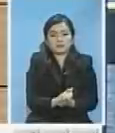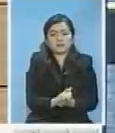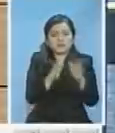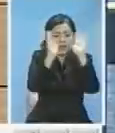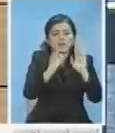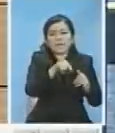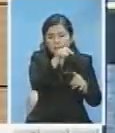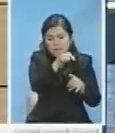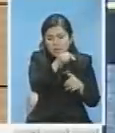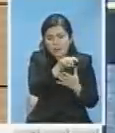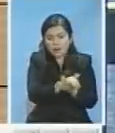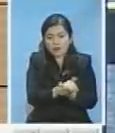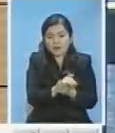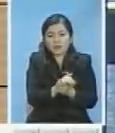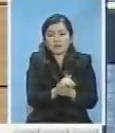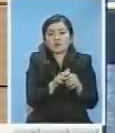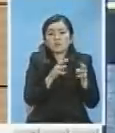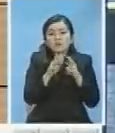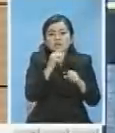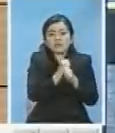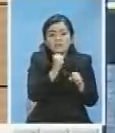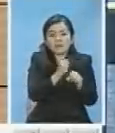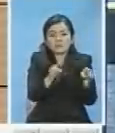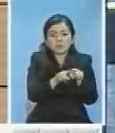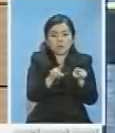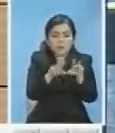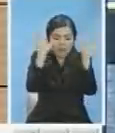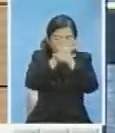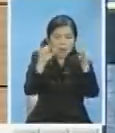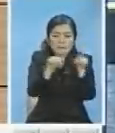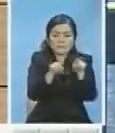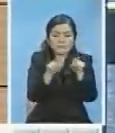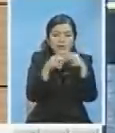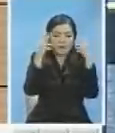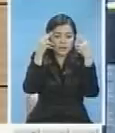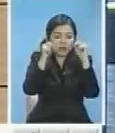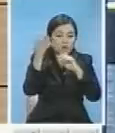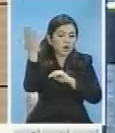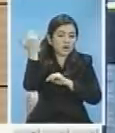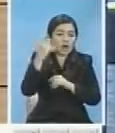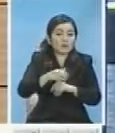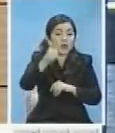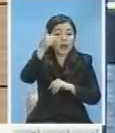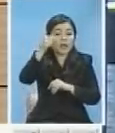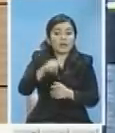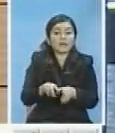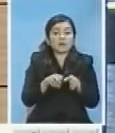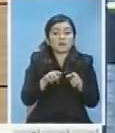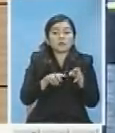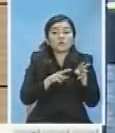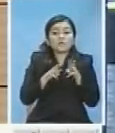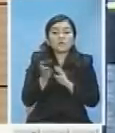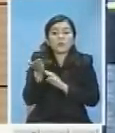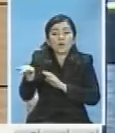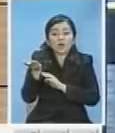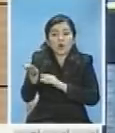ณะนี้สามารถทำเหมือนอย่างที่ท่านอดีตนายกรัฐมนตรีทำได้นักโทษในลักษณะนี้ก็ไปขอหนังสือเดินทาง